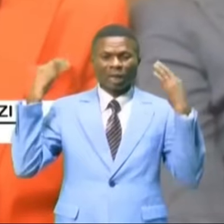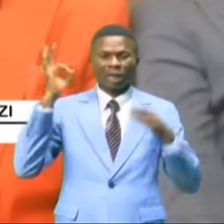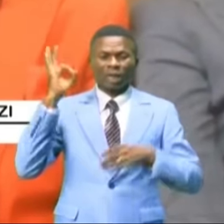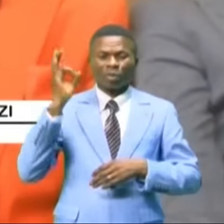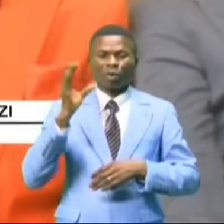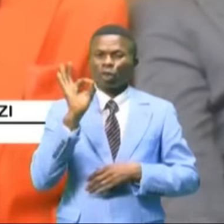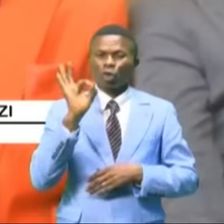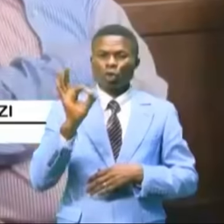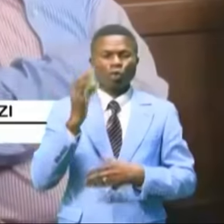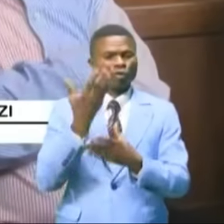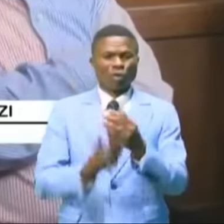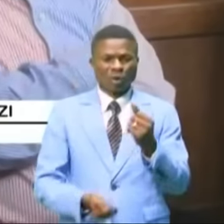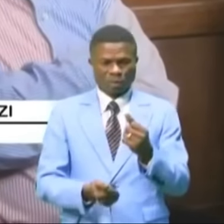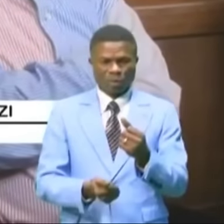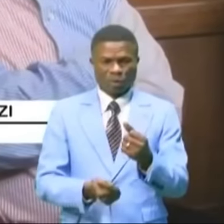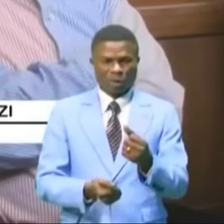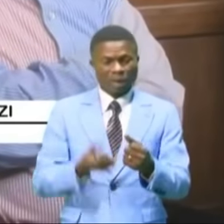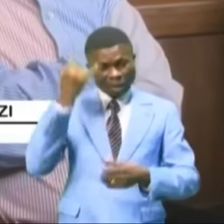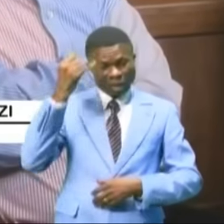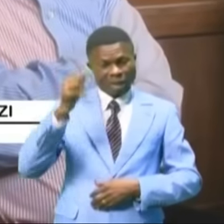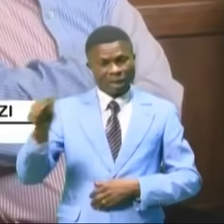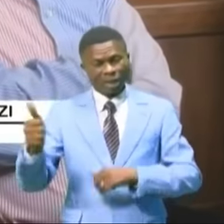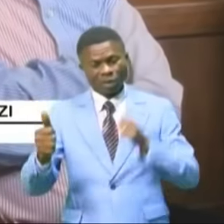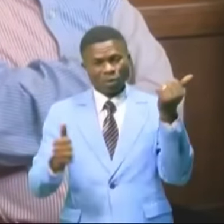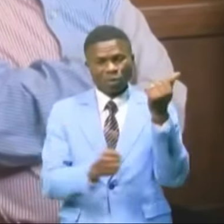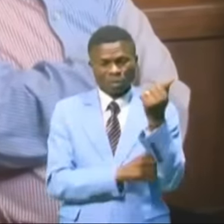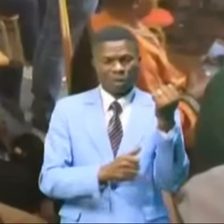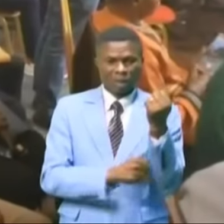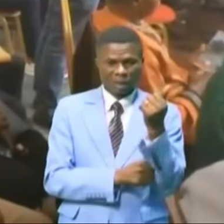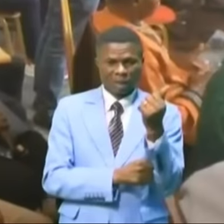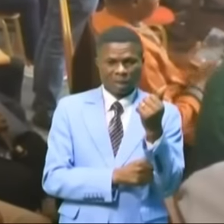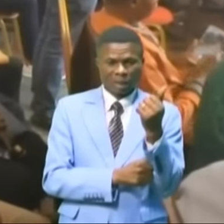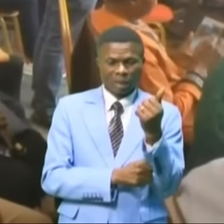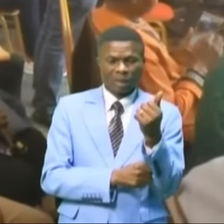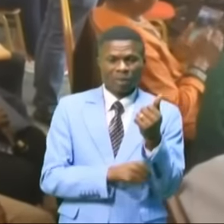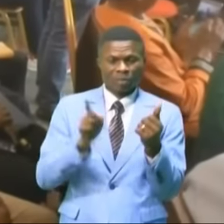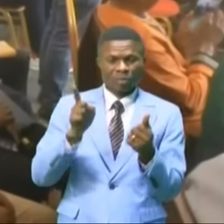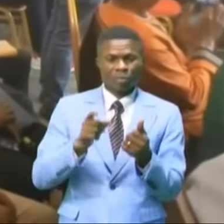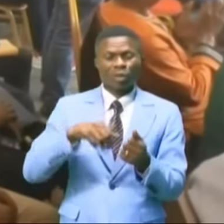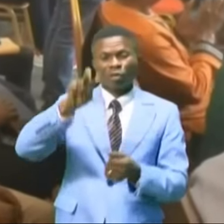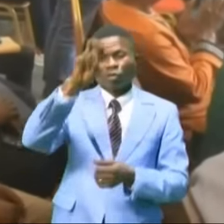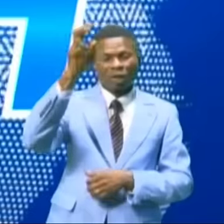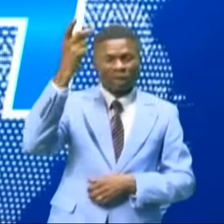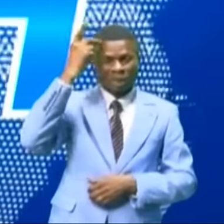de la province qui, selon certaines sources sur place, seraient à Kinshasa.